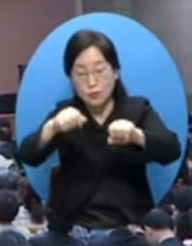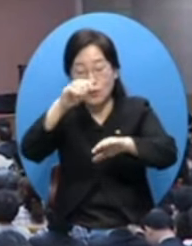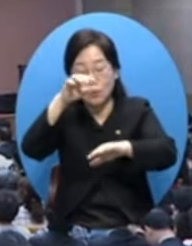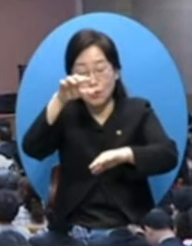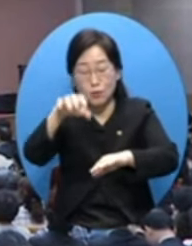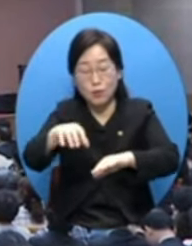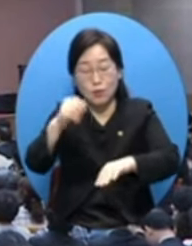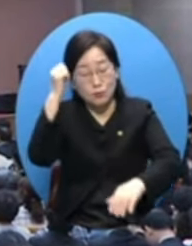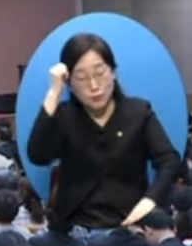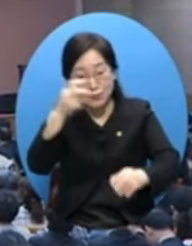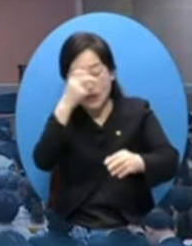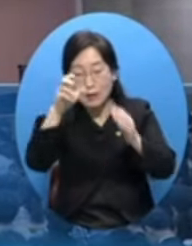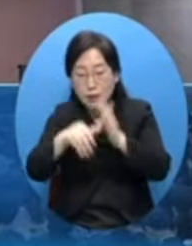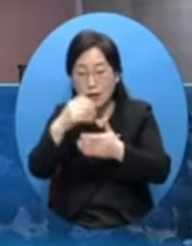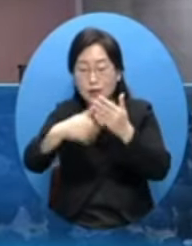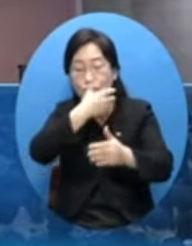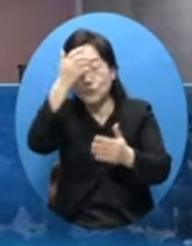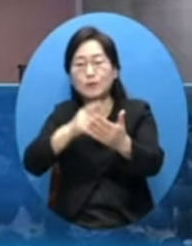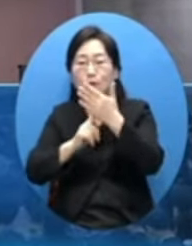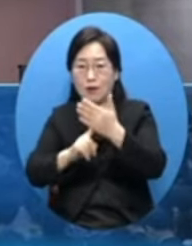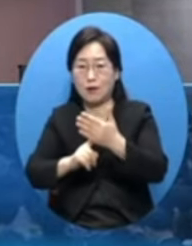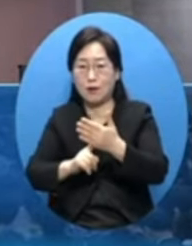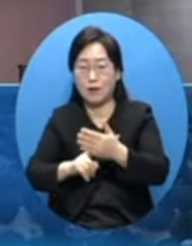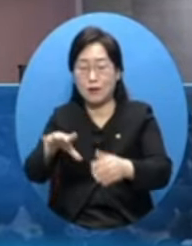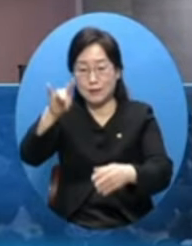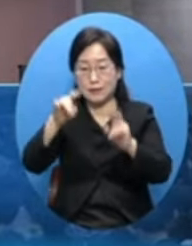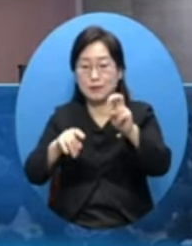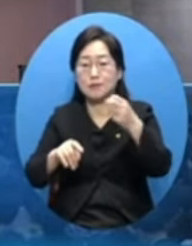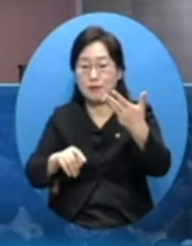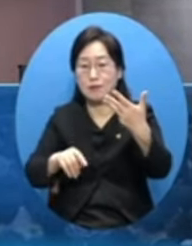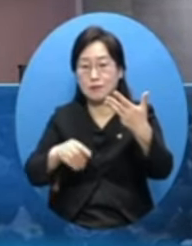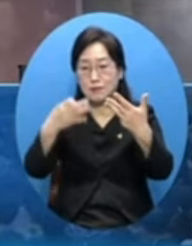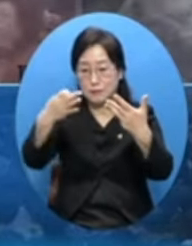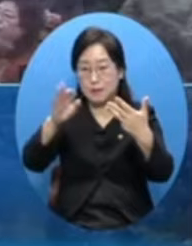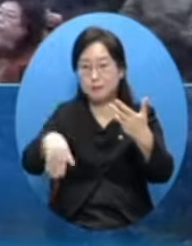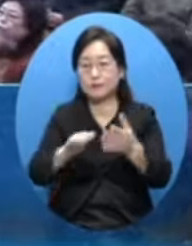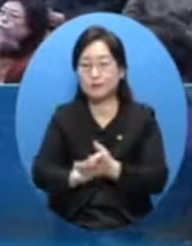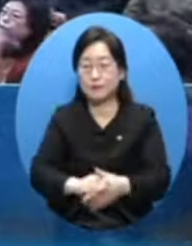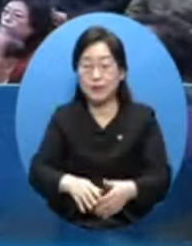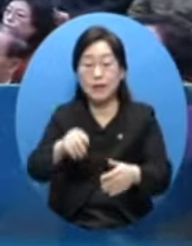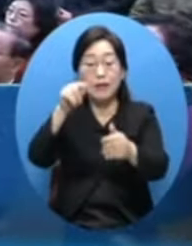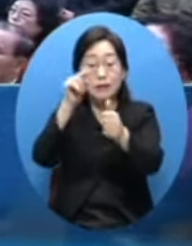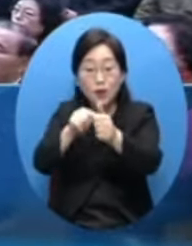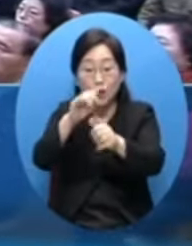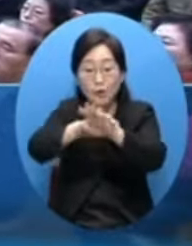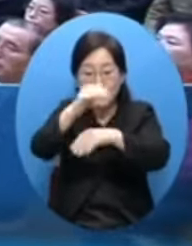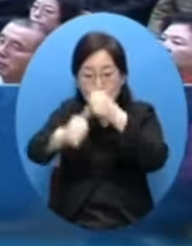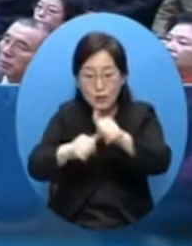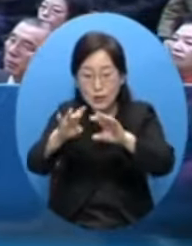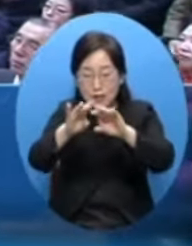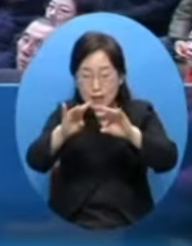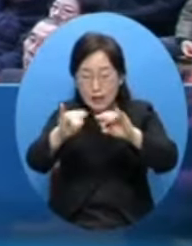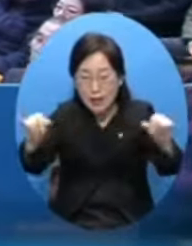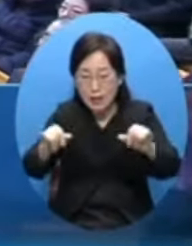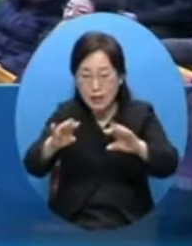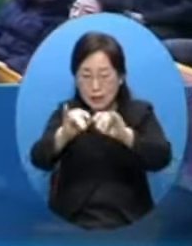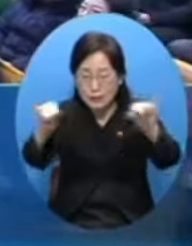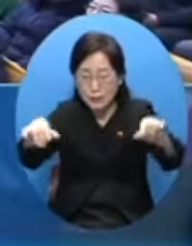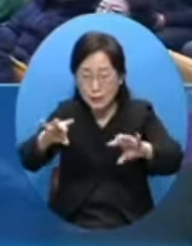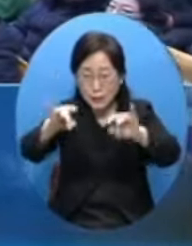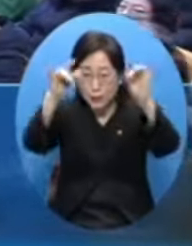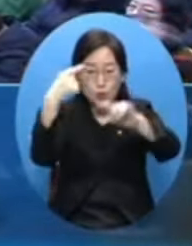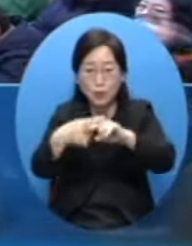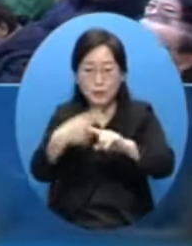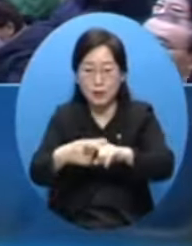하나님 말씀을 주셨습니다 창세기 28장 14절 15절입니다 내 자손이 땅에 끌 같이 되어 내가